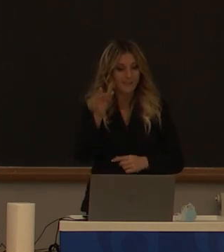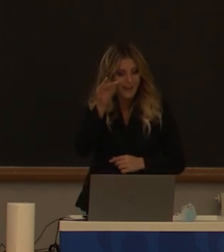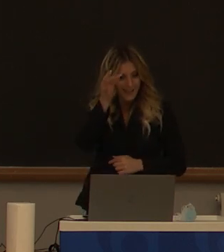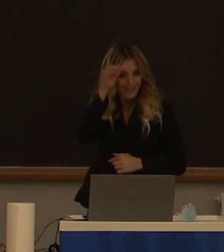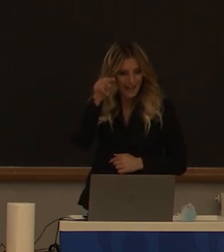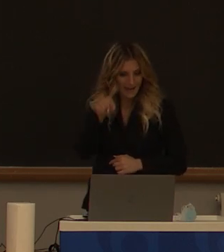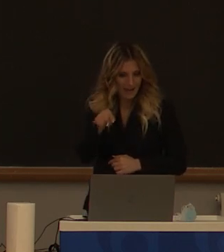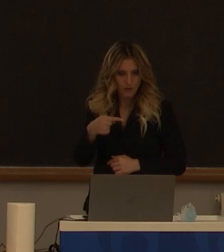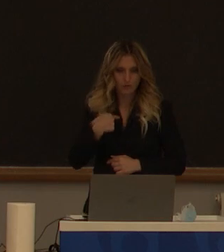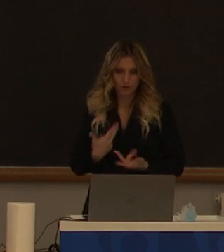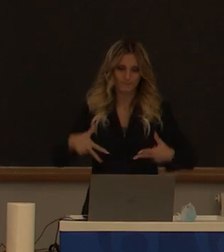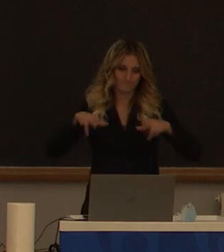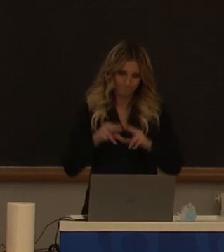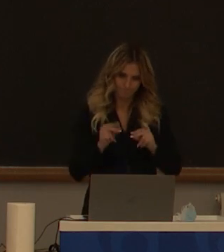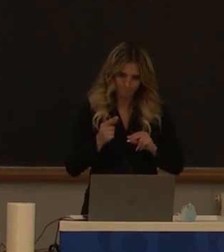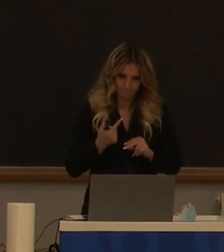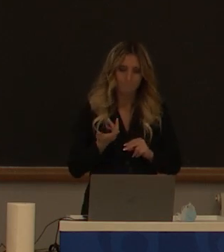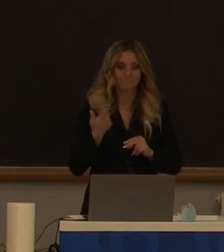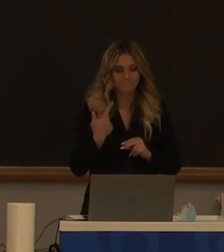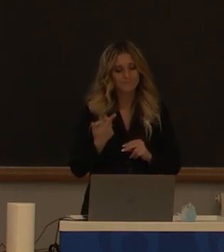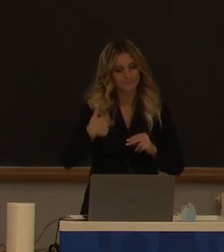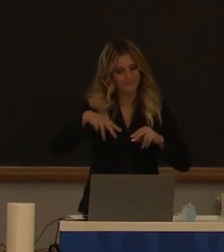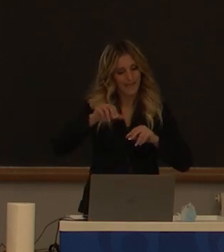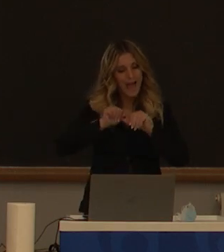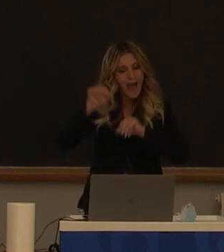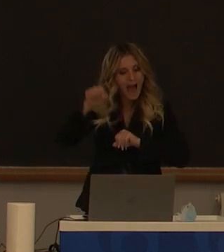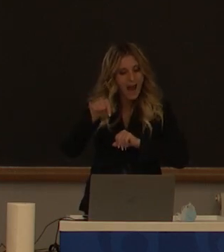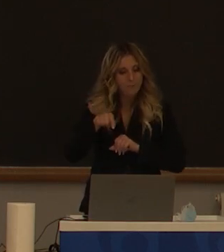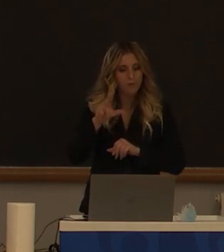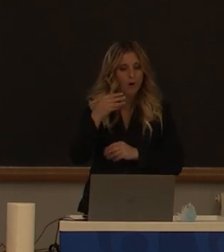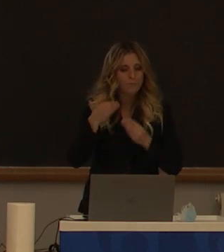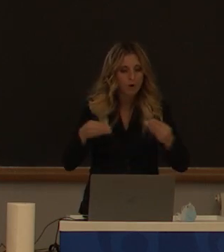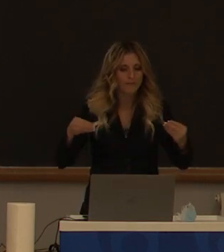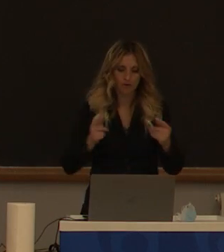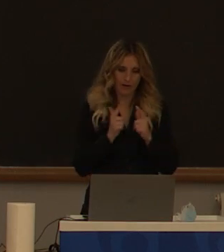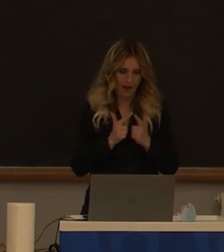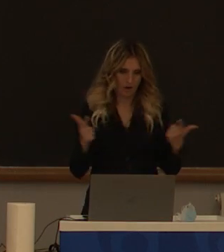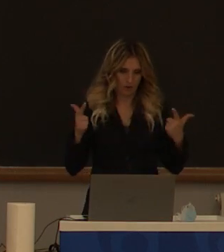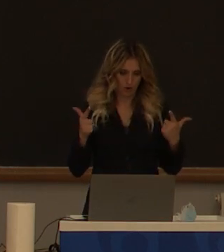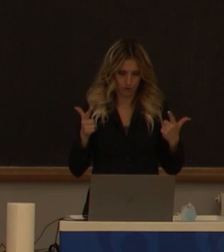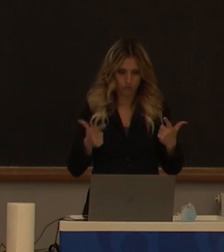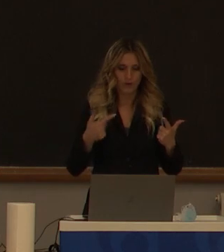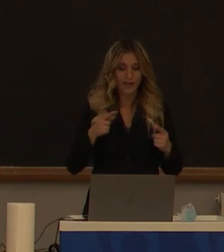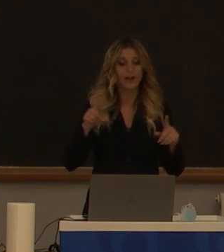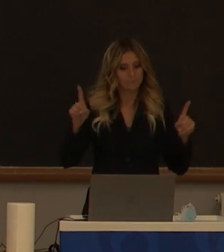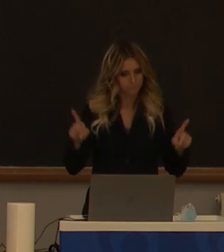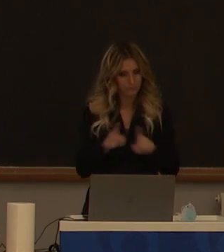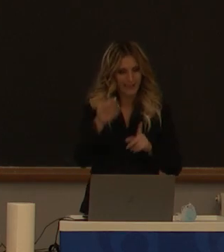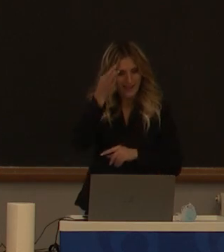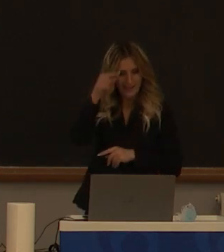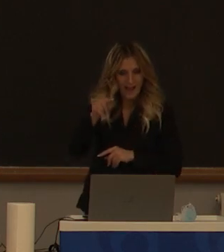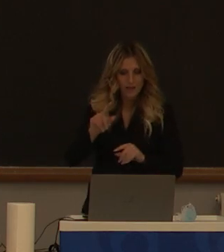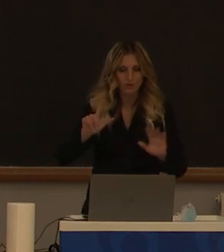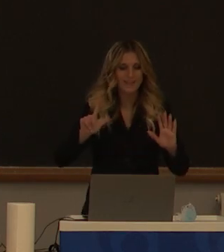diciamo, e non mi ripeto, non hanno un albo professionale di riferimento specifico, e anche in questo caso rientriamo